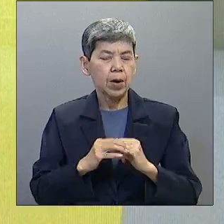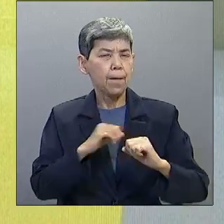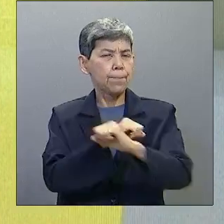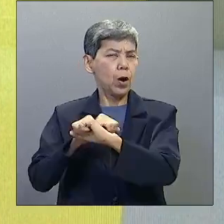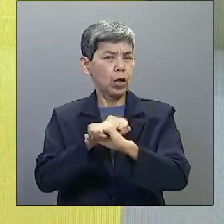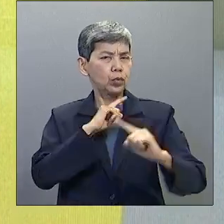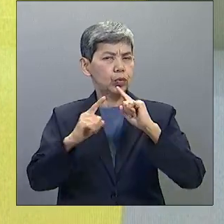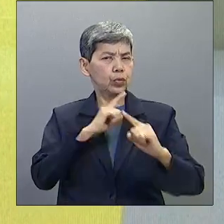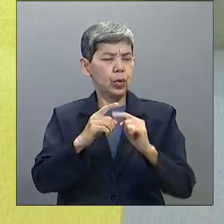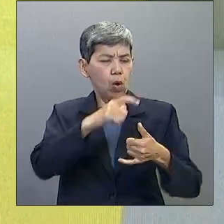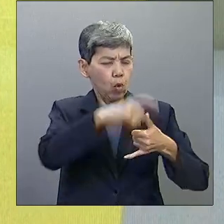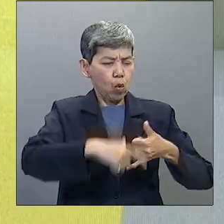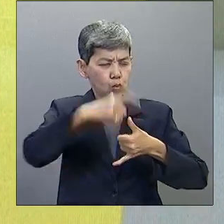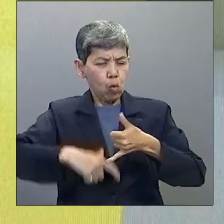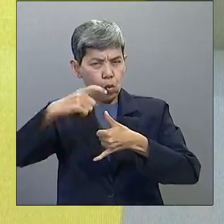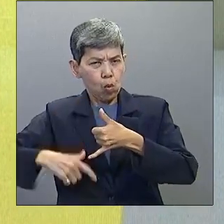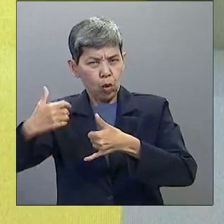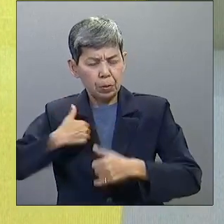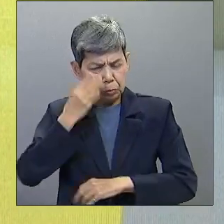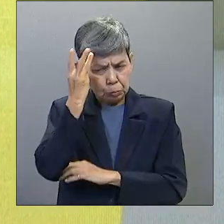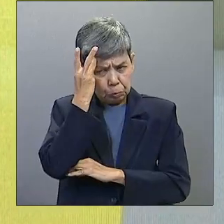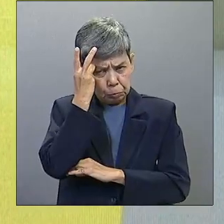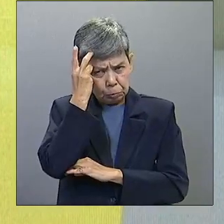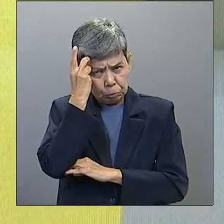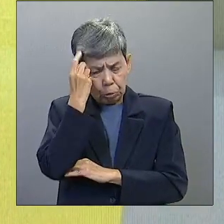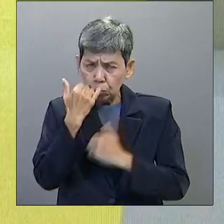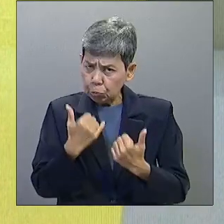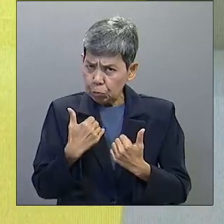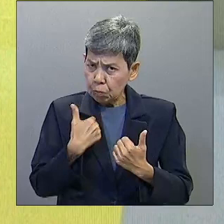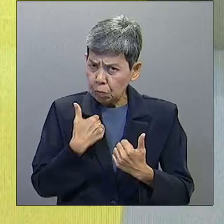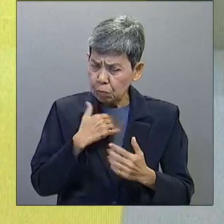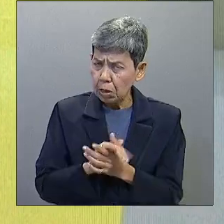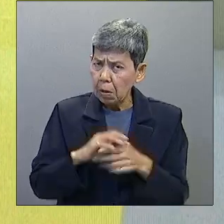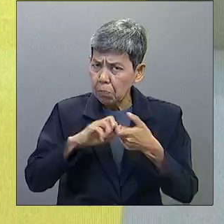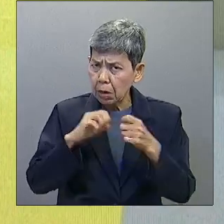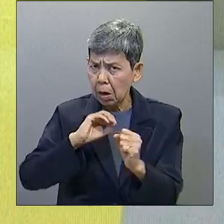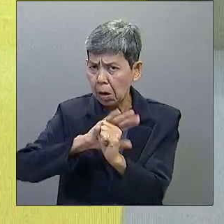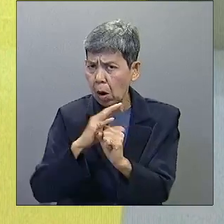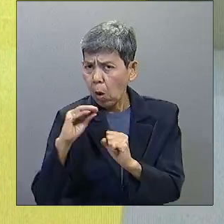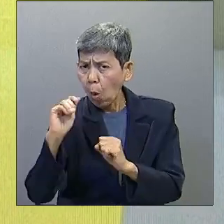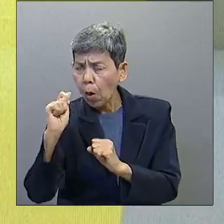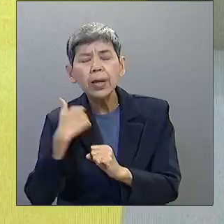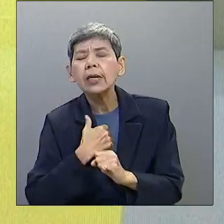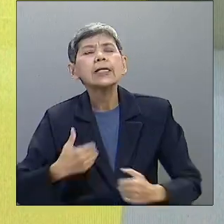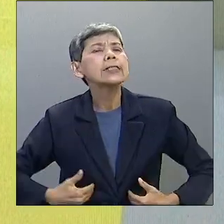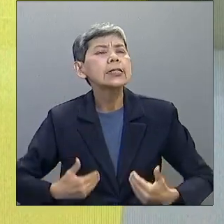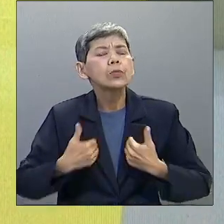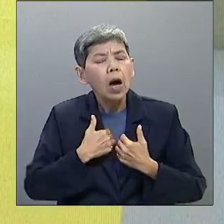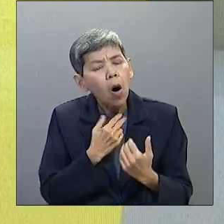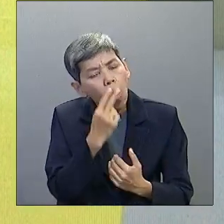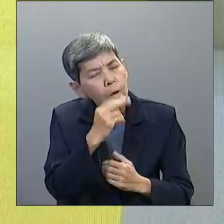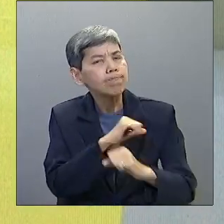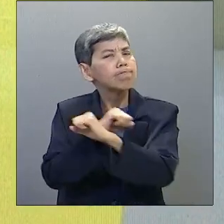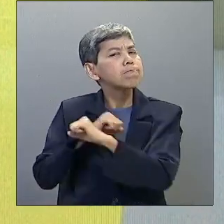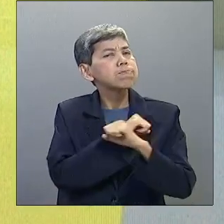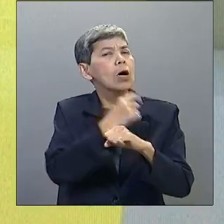คือมาตรการส่วนบุคคลบางคนอาจจะมีการกังวลว่าเอ๊ะเดลต้าคอนตอนนี้มาหรือเปล่ายังไงก็แล้วแต่ใช้ชีวิตอยู่กับมันแล้วก็มาตรการส่วนบุคค